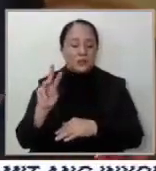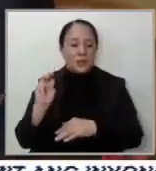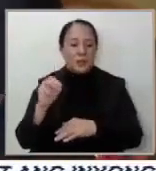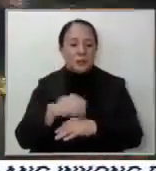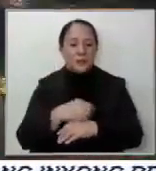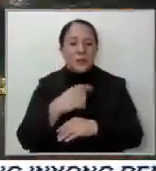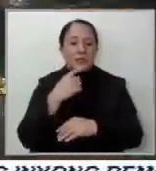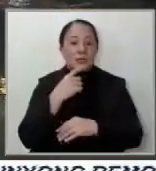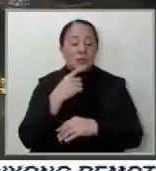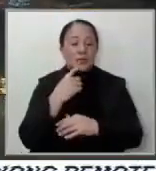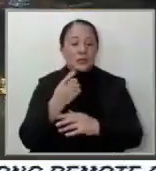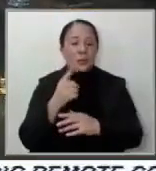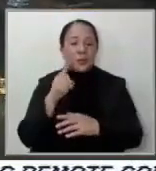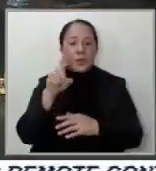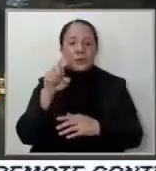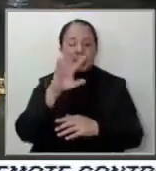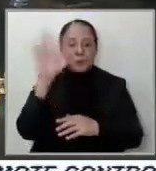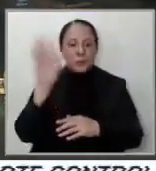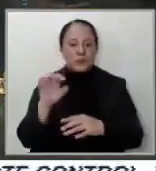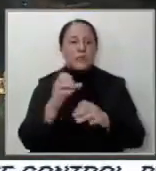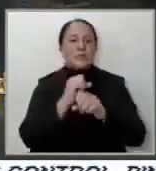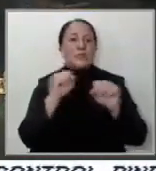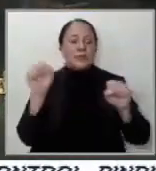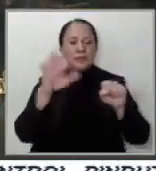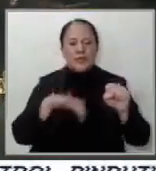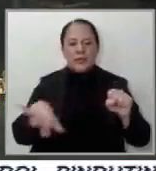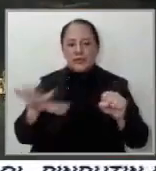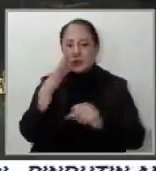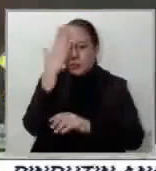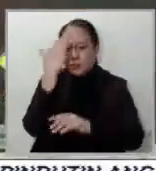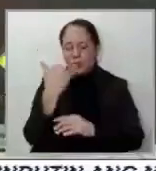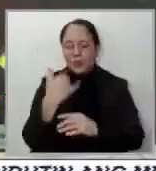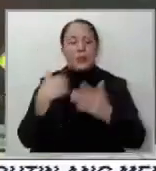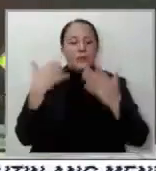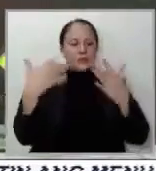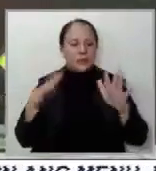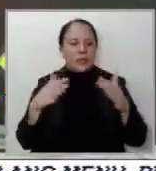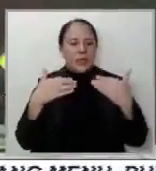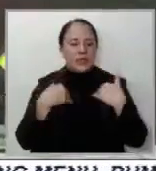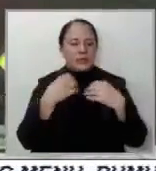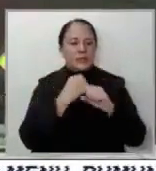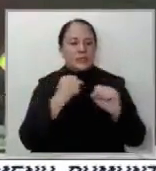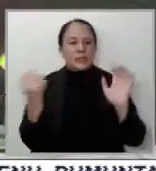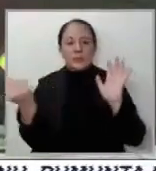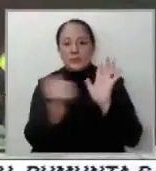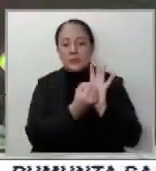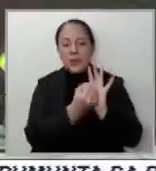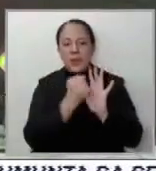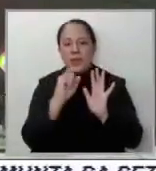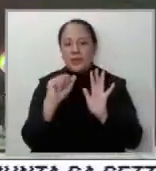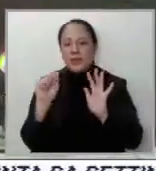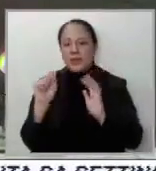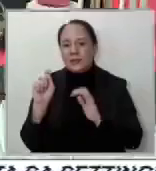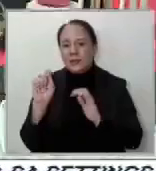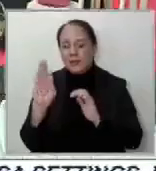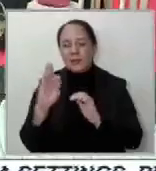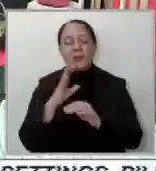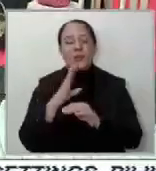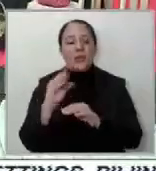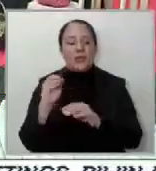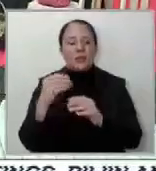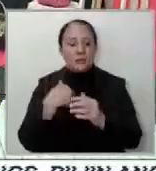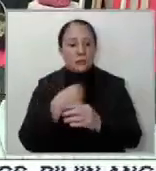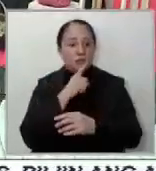na 100% safe ang lugar dahil nabigyan aniya sila ng safety seal ng IATF. At kanila rin tinitiyak